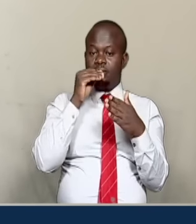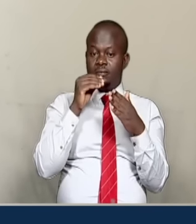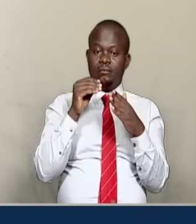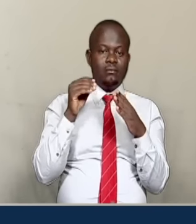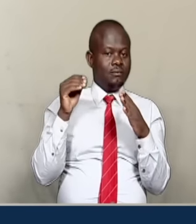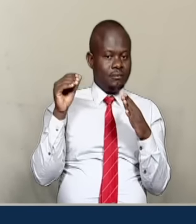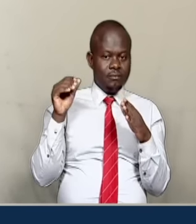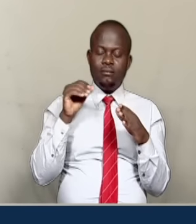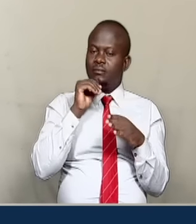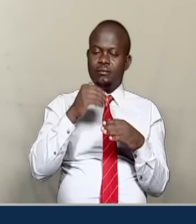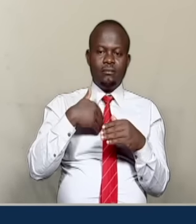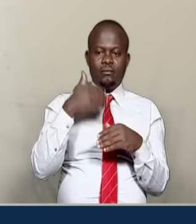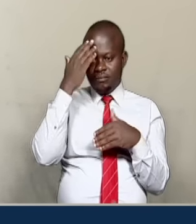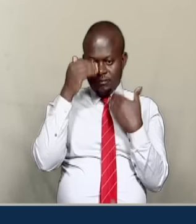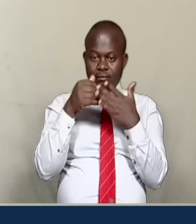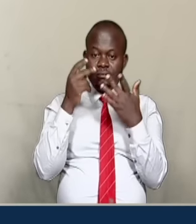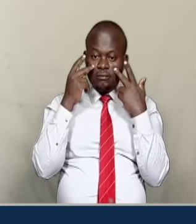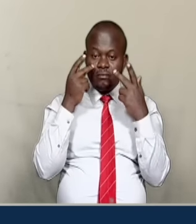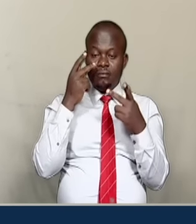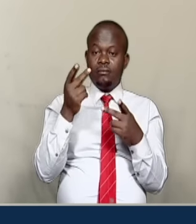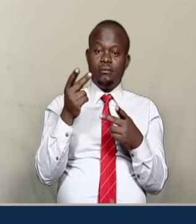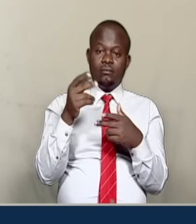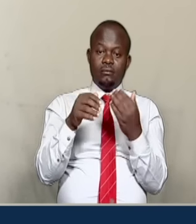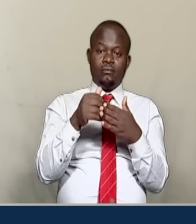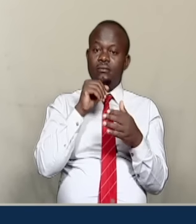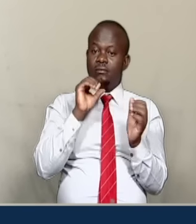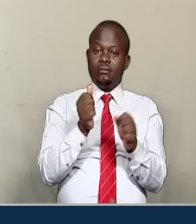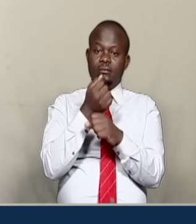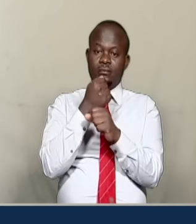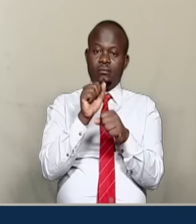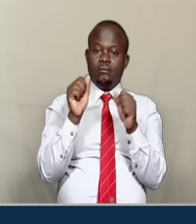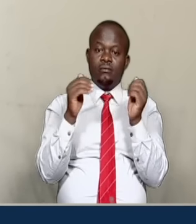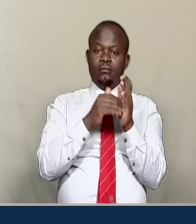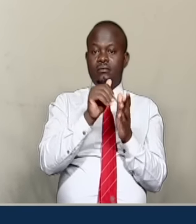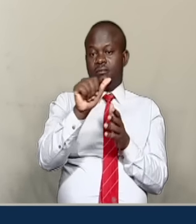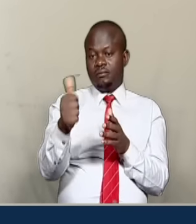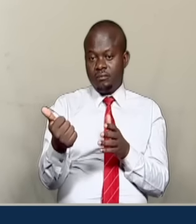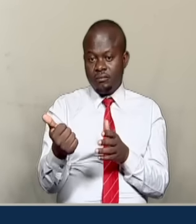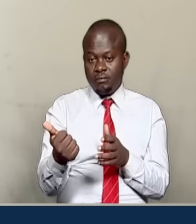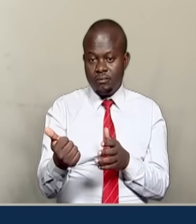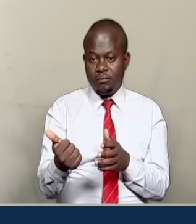wapi ntayo dufite kubera yuko nyine babona adashoboye. Icyakabiri